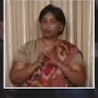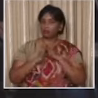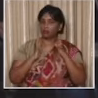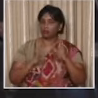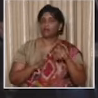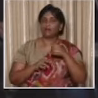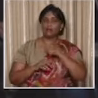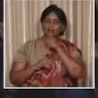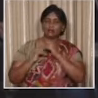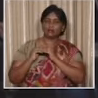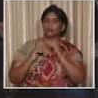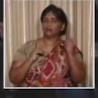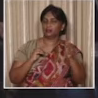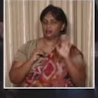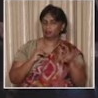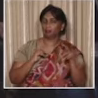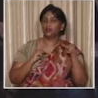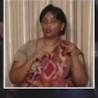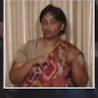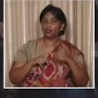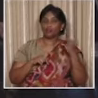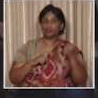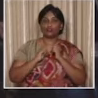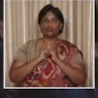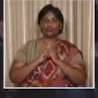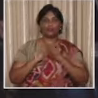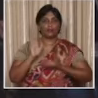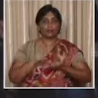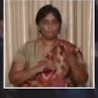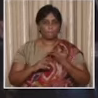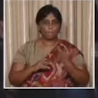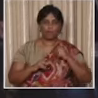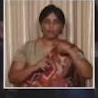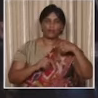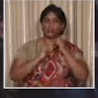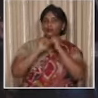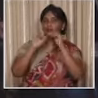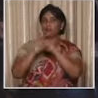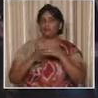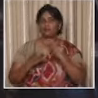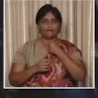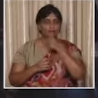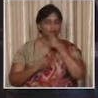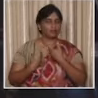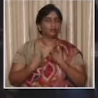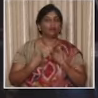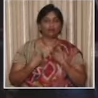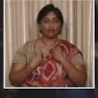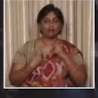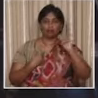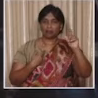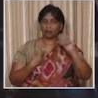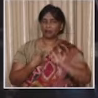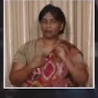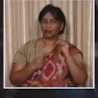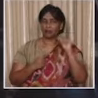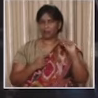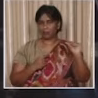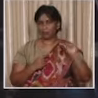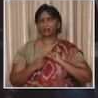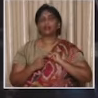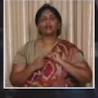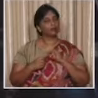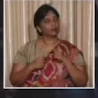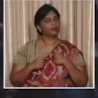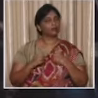ඒ වයස පහු කරලා තියෙන. අද අලුත් රැක්ෂාවකට යන්න බෑ, වෙනත් රැකියාවක් කරන්න බෑ. මේ වන්දි මුදලක් පොඩි පොඩි සොච්චම් වන්දි මුදලක්